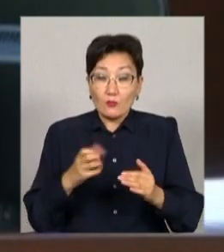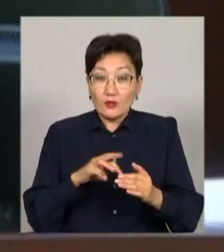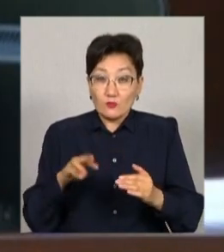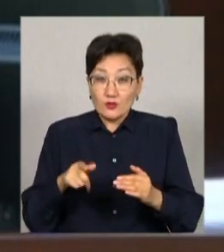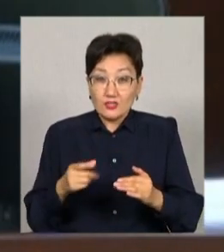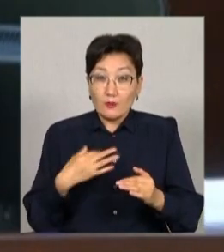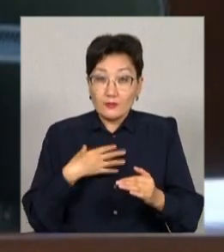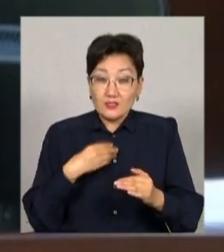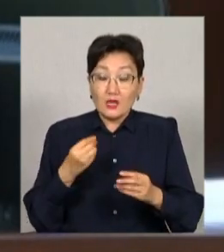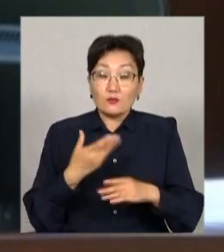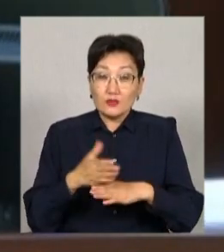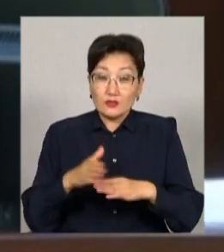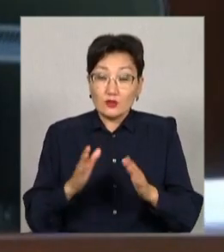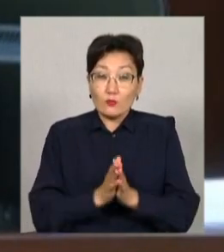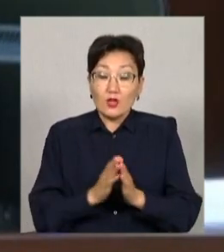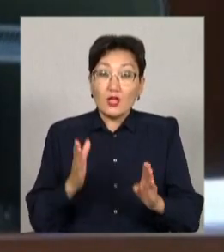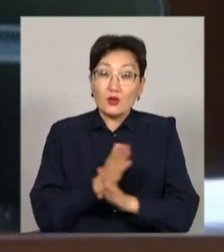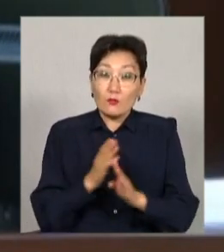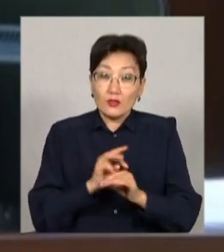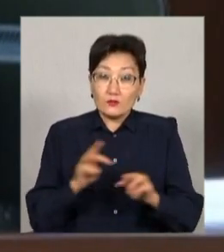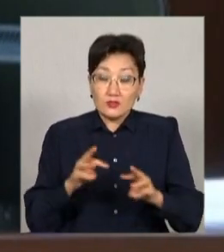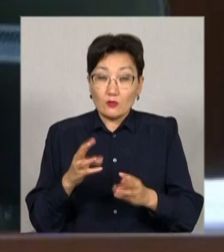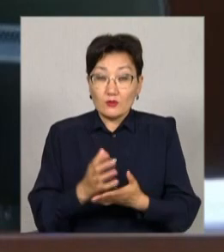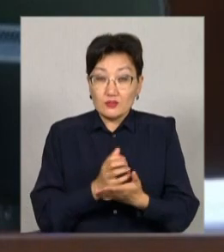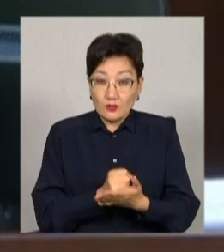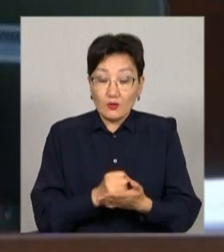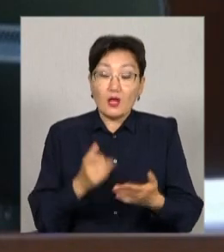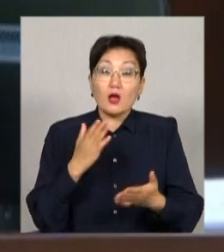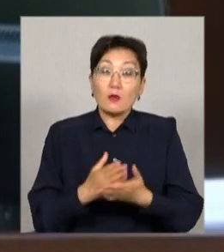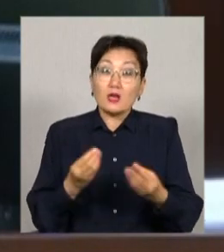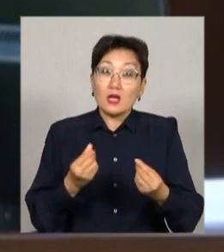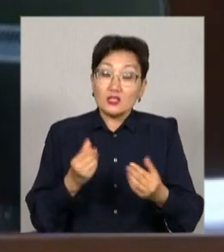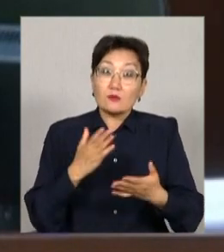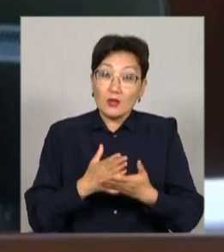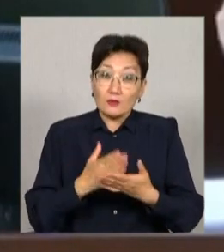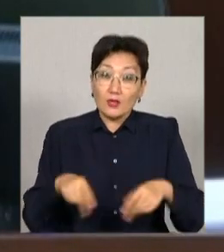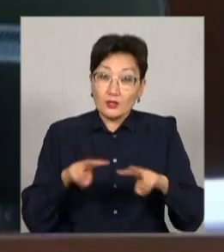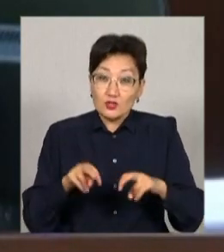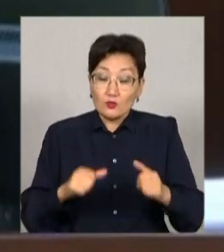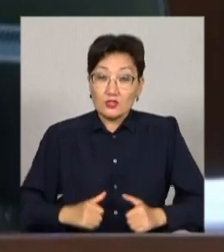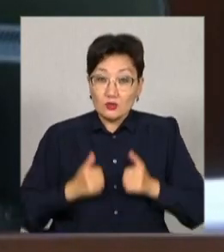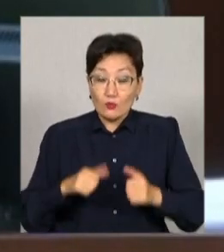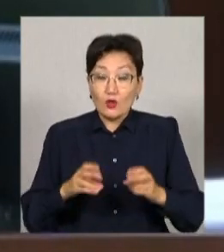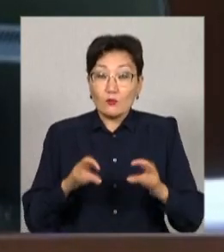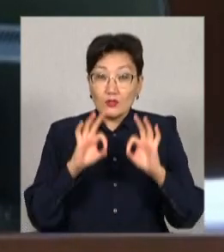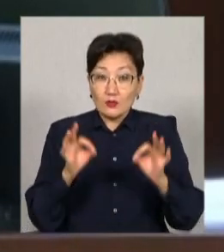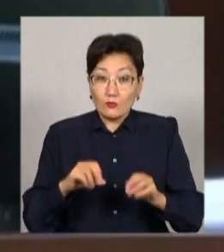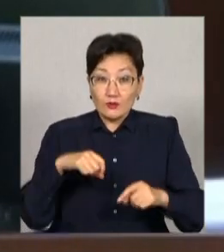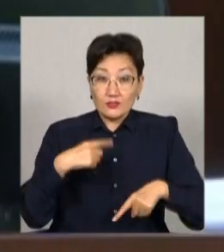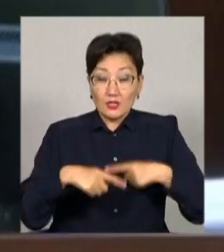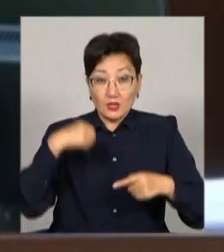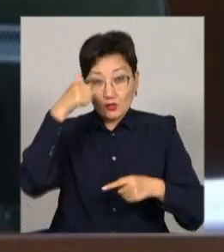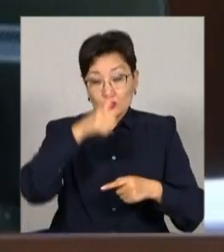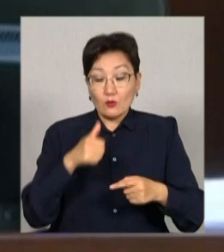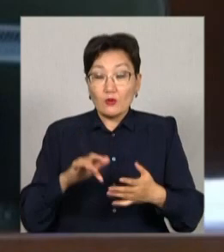Соны біз енді экология министрлігінен резервтен қарастыруға тырысайық. Бірақ күзде келесі жылдың бюджетін қараған